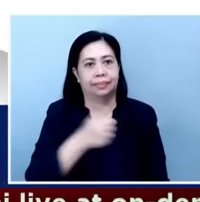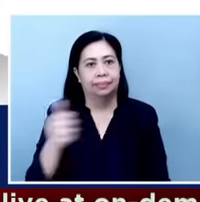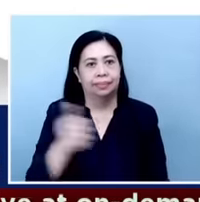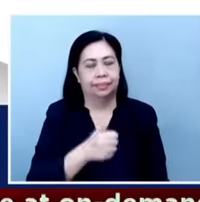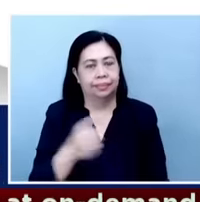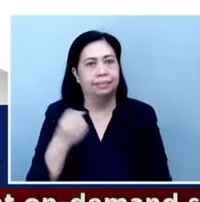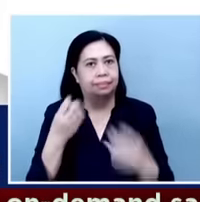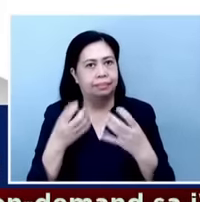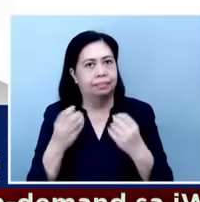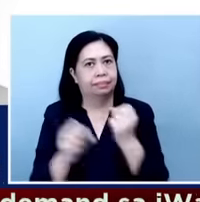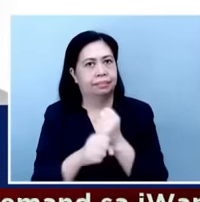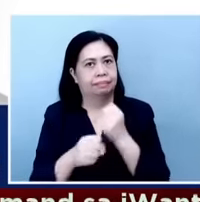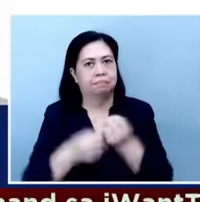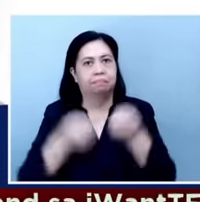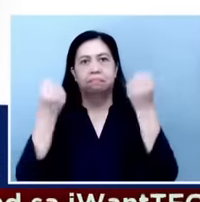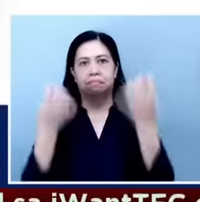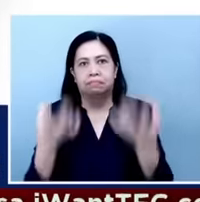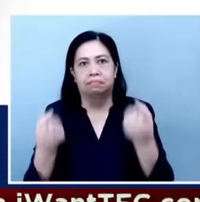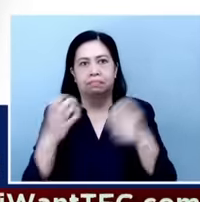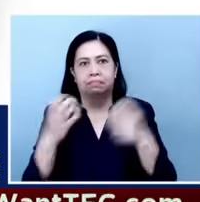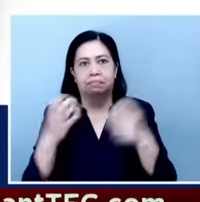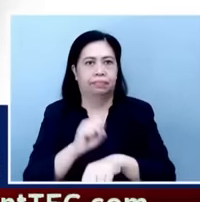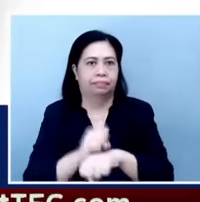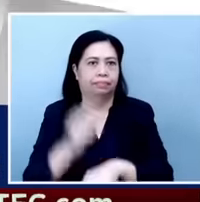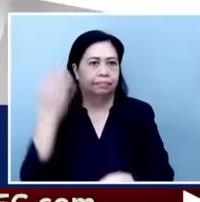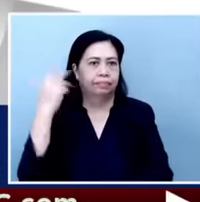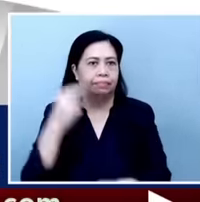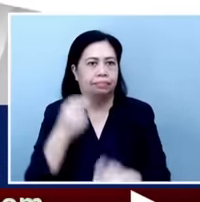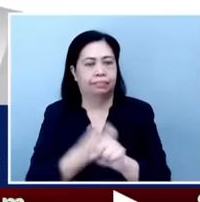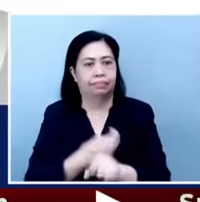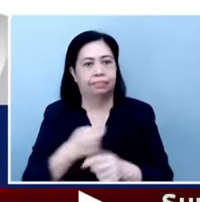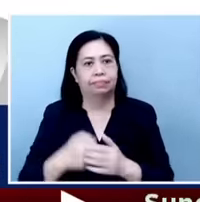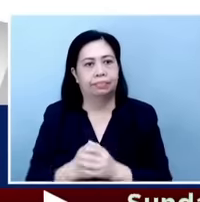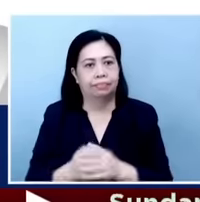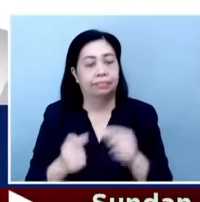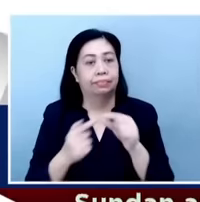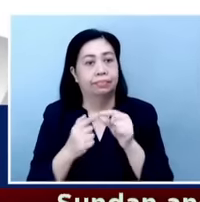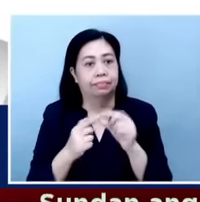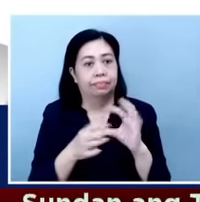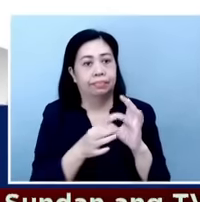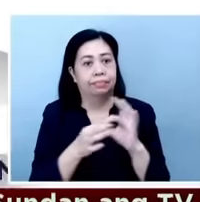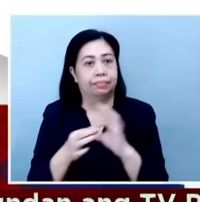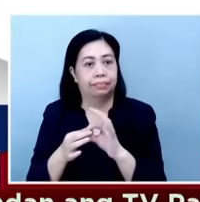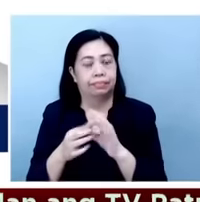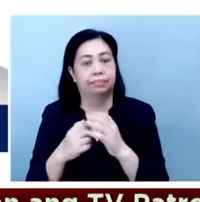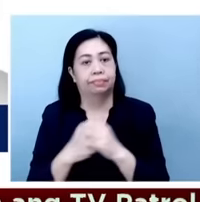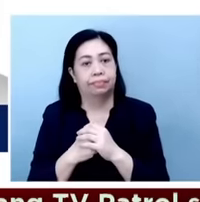mga nakalikha ng maraming trabaho noong Nobyembre. Particularly yung related sa mga